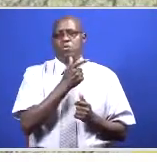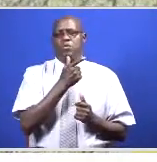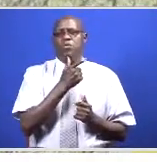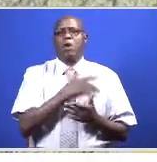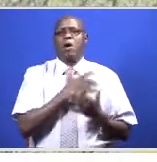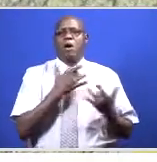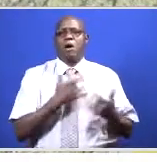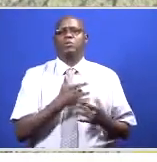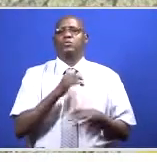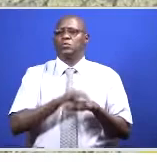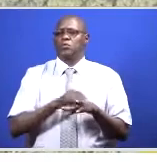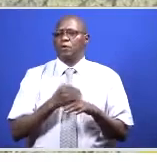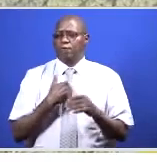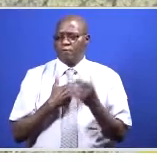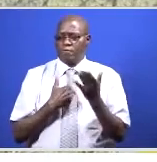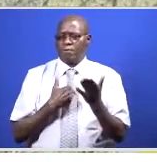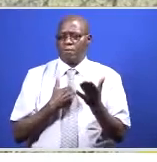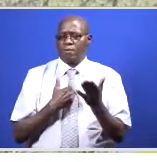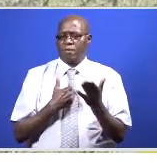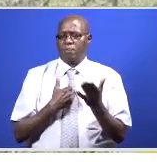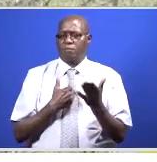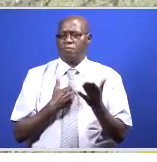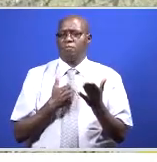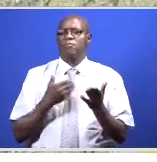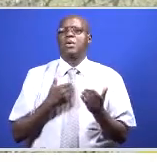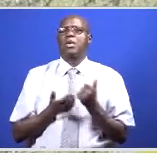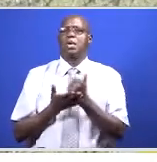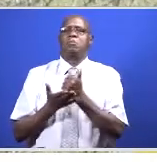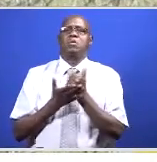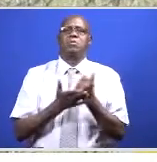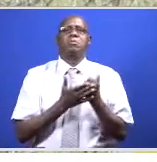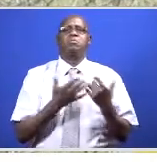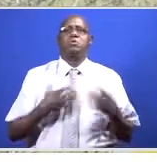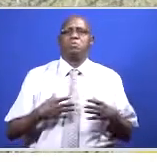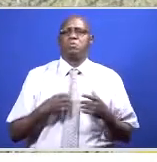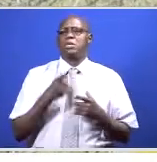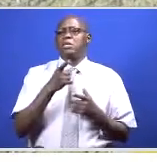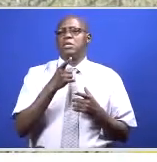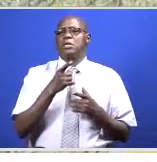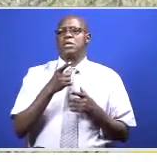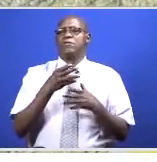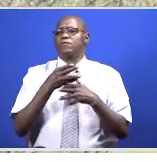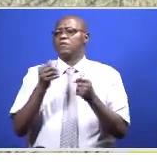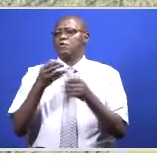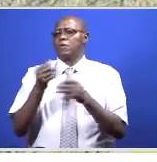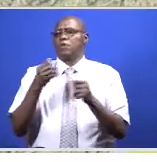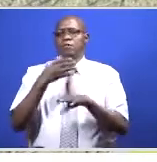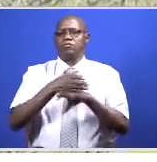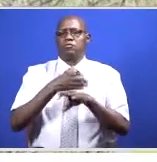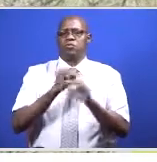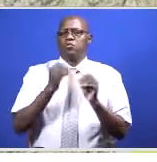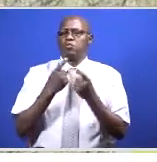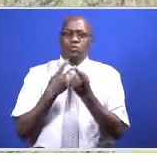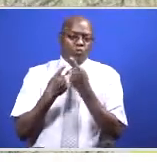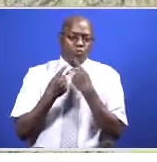nzuri. Ni roho nzuri, anawasaidia watu. Yeye hana uongo na utapeli. Ukimwongelesha